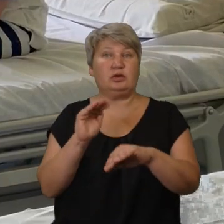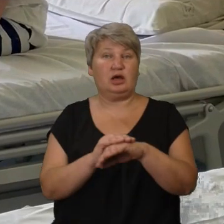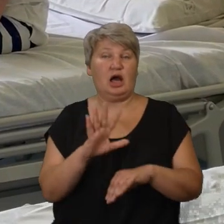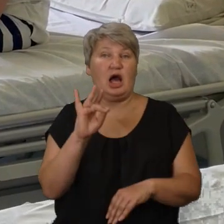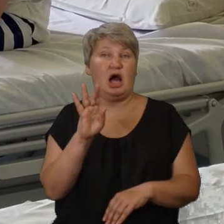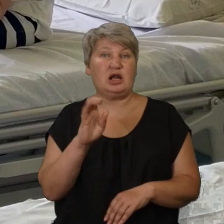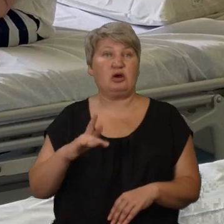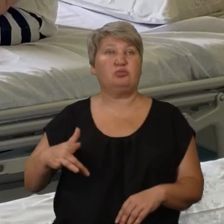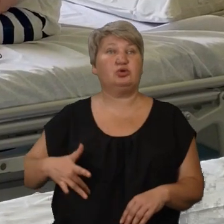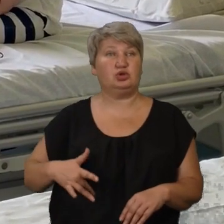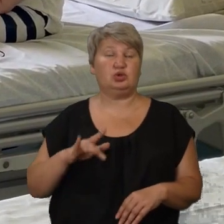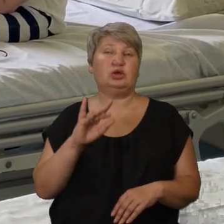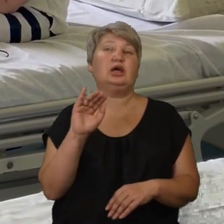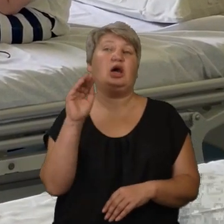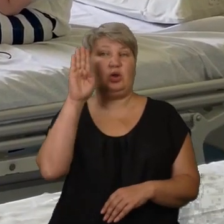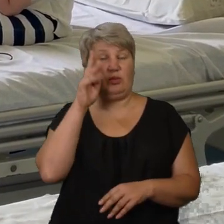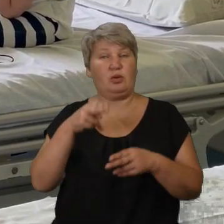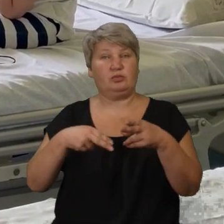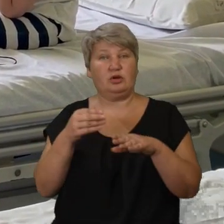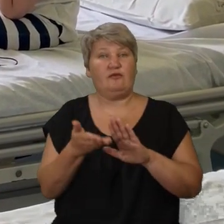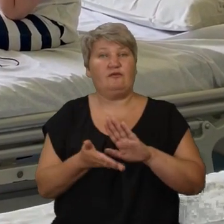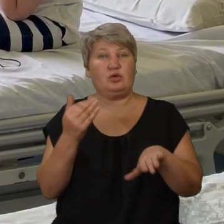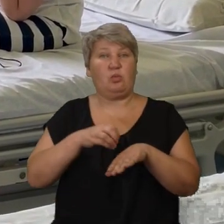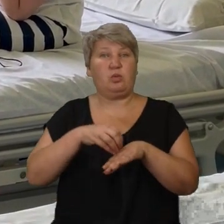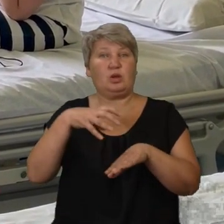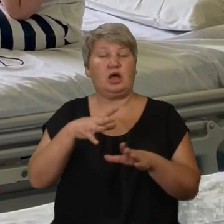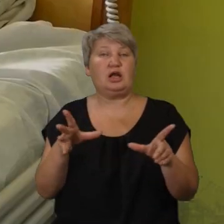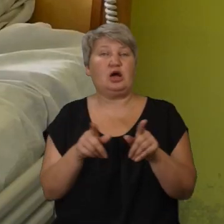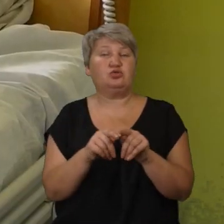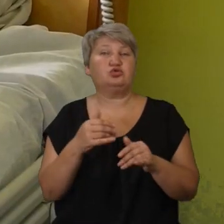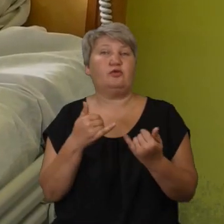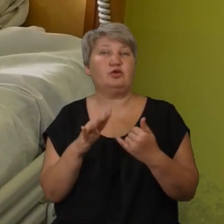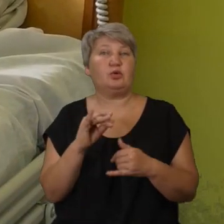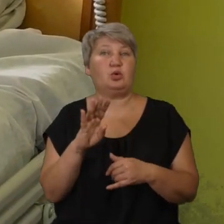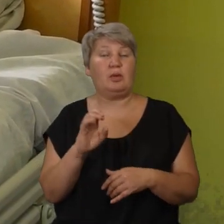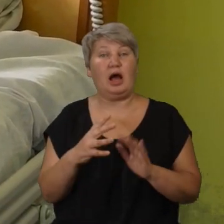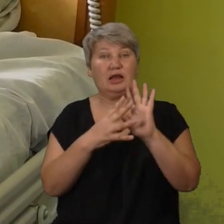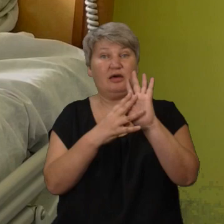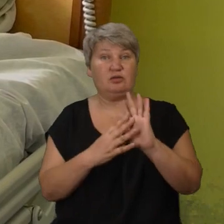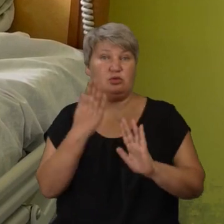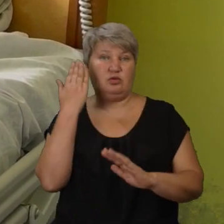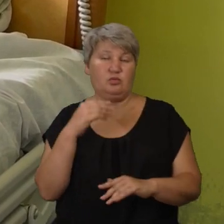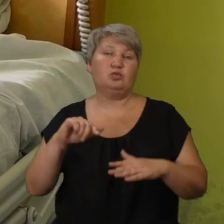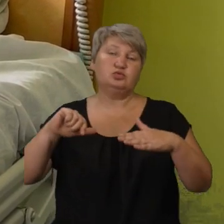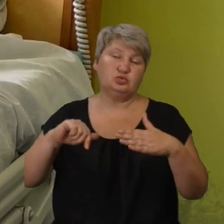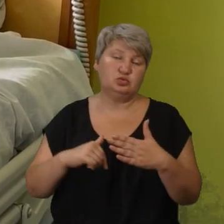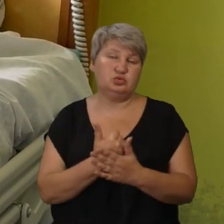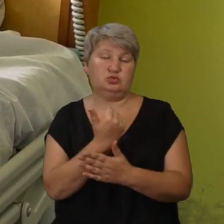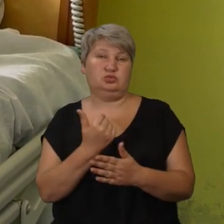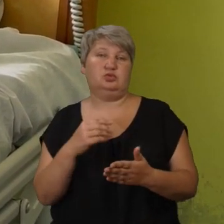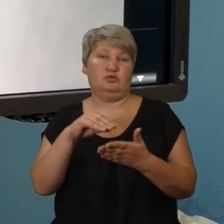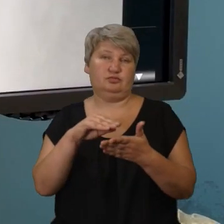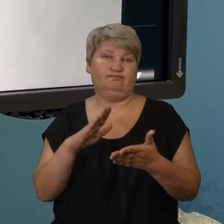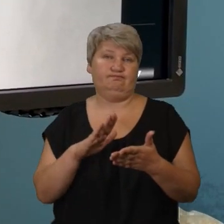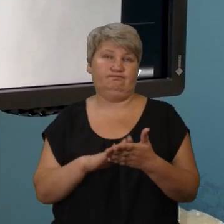дитину прооперували видалили пухлину разом із жовчним міхуром але 9 місяців тому у Богдана знову діагностували рак